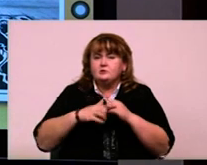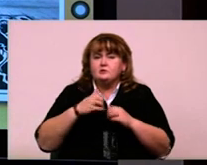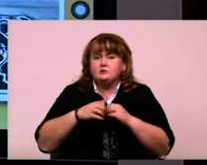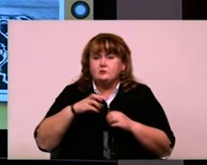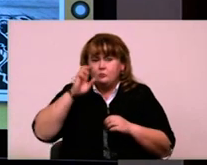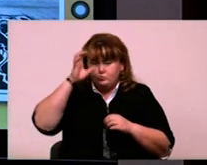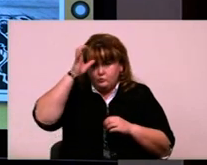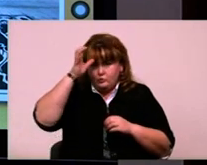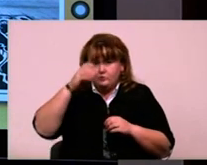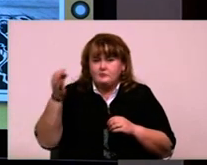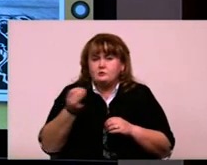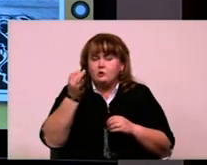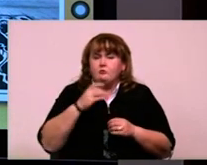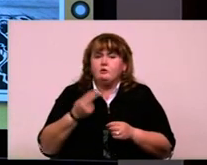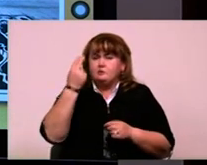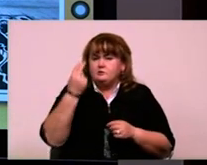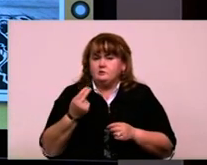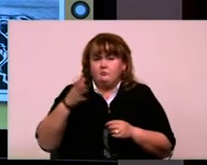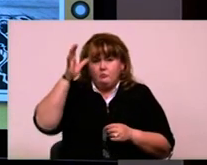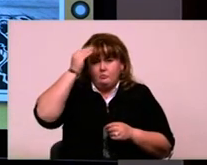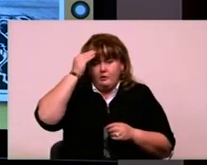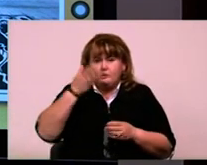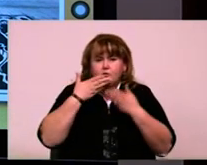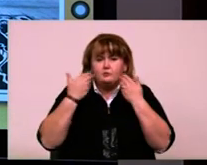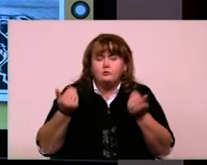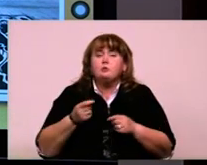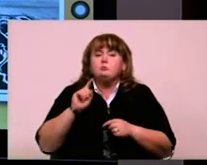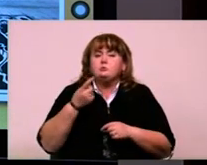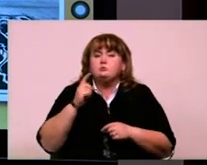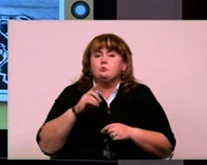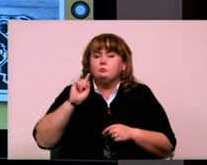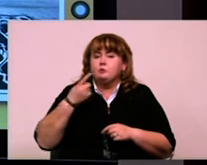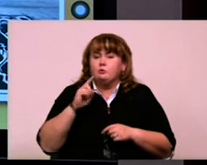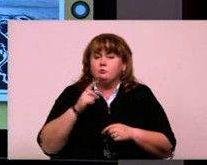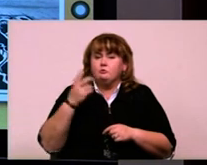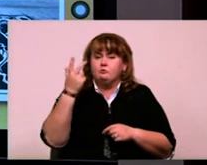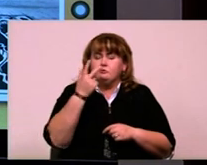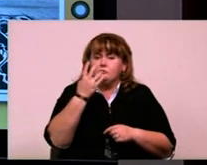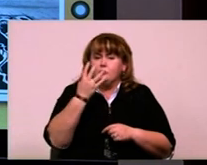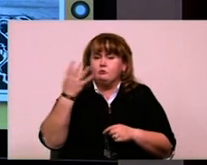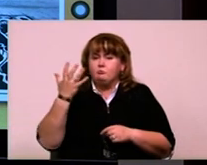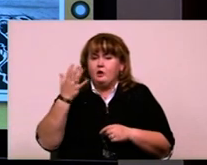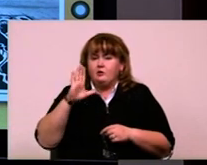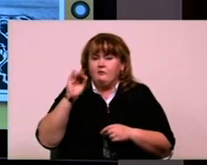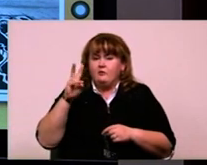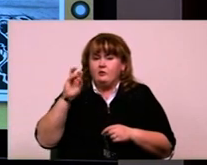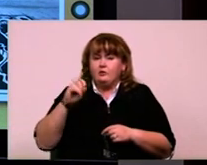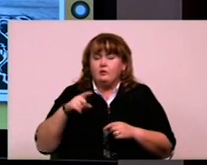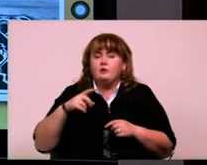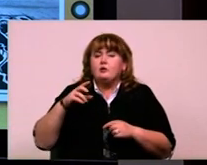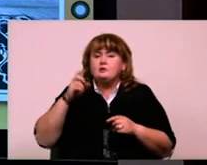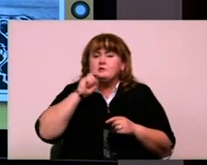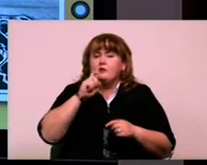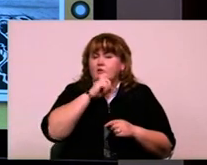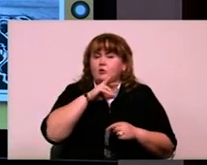ученых-историков нет единого мнения. Почему? Потому что в IV-V веках на севере корейского